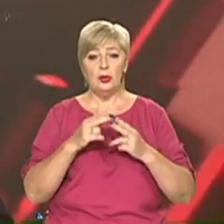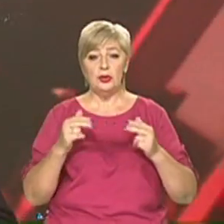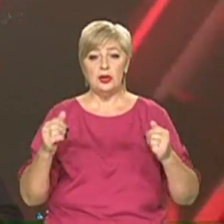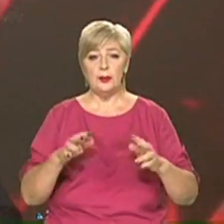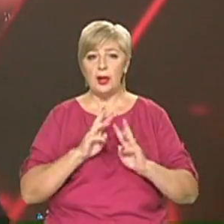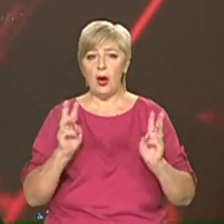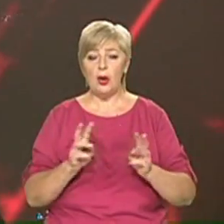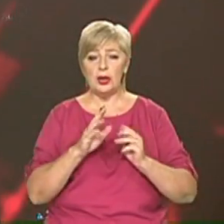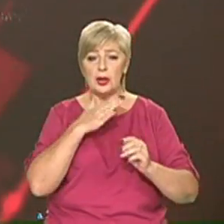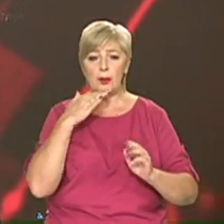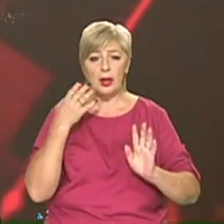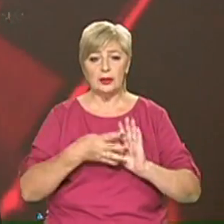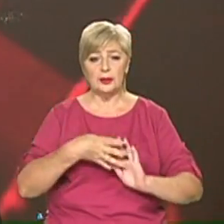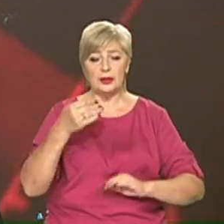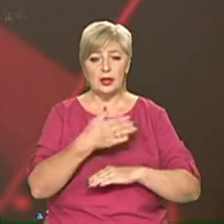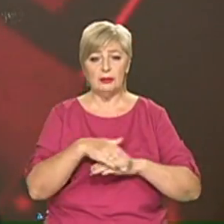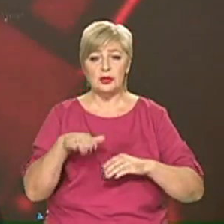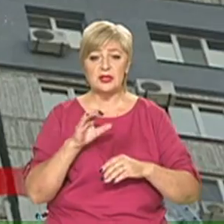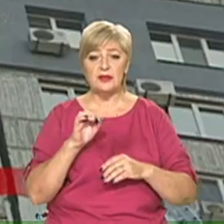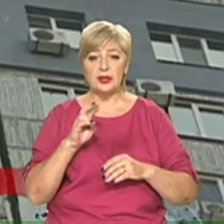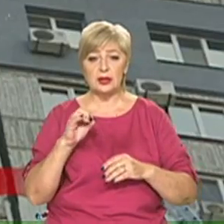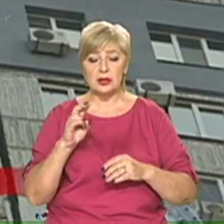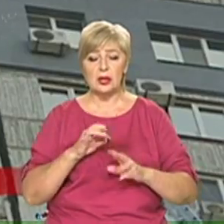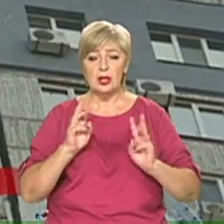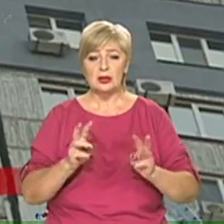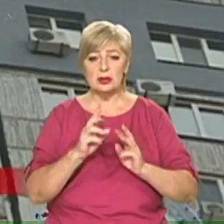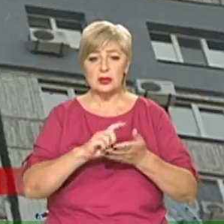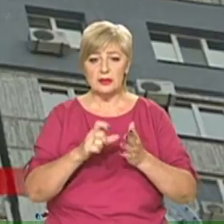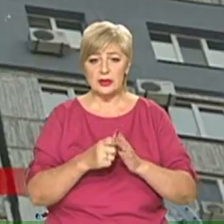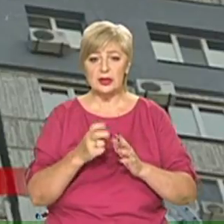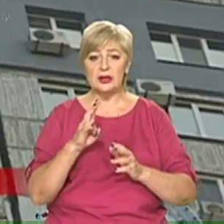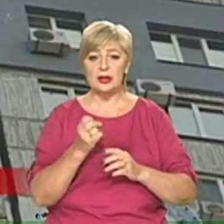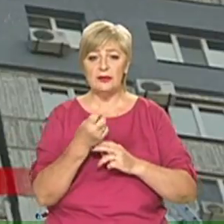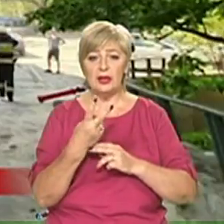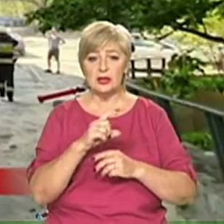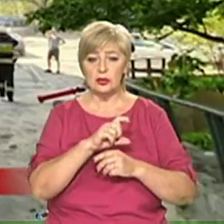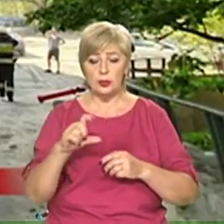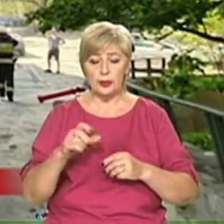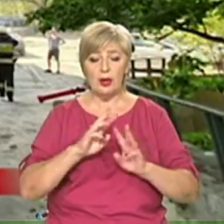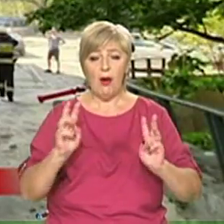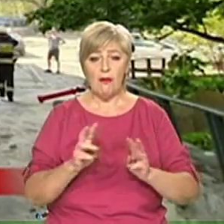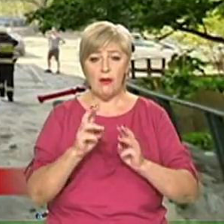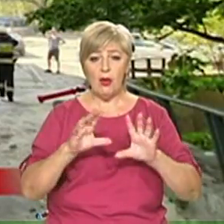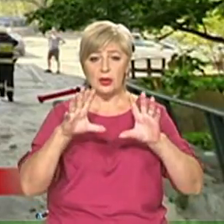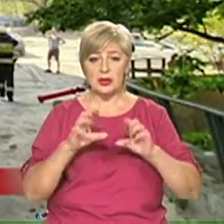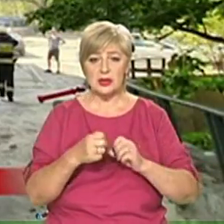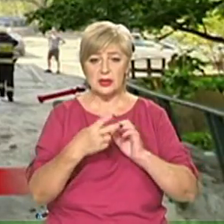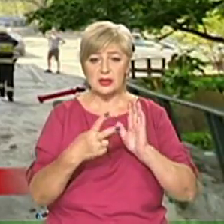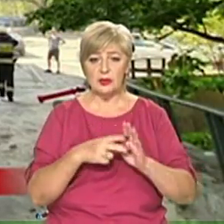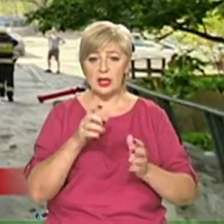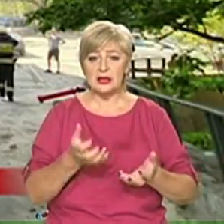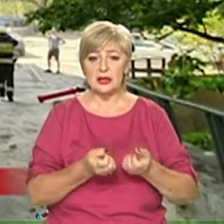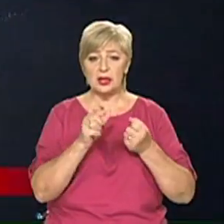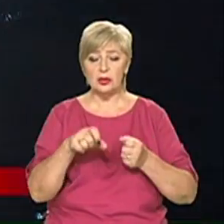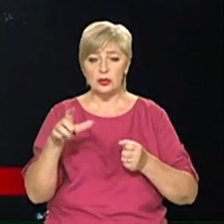У Дніпрі горіла багатоповерхівка. На вулиці Вернадського зайнялася квартира на 12-му поверсі. Вогонь гасили 17